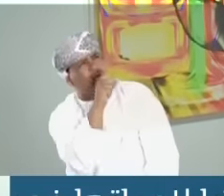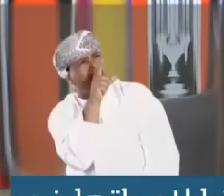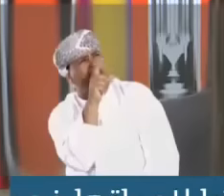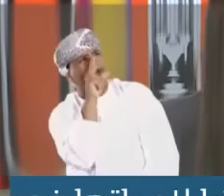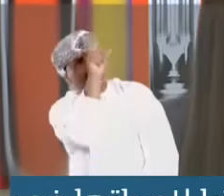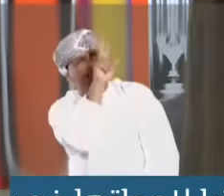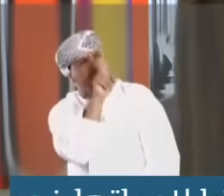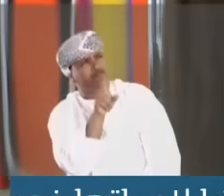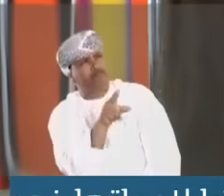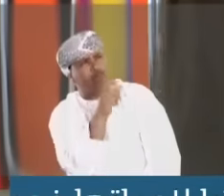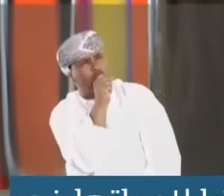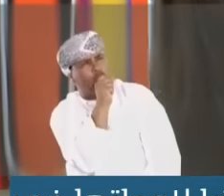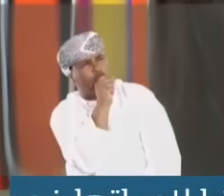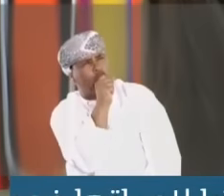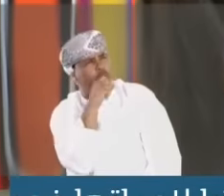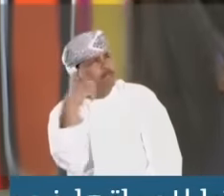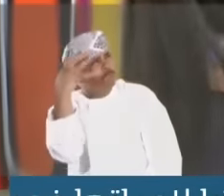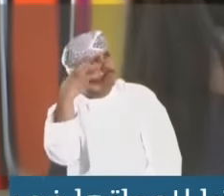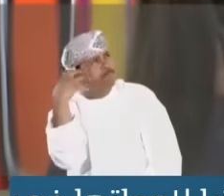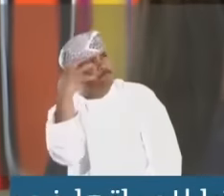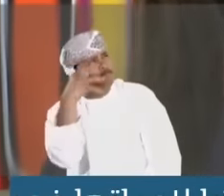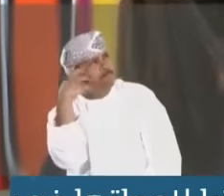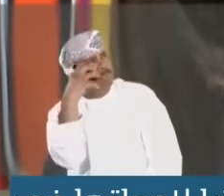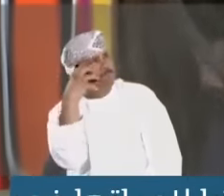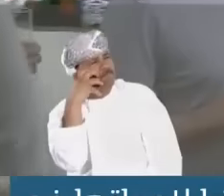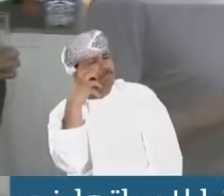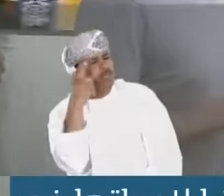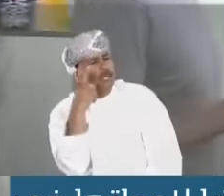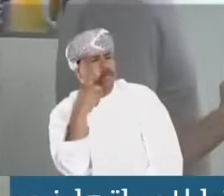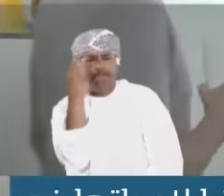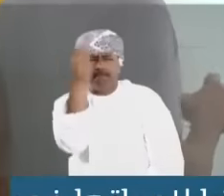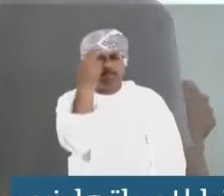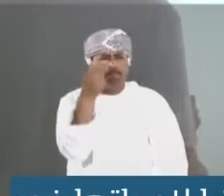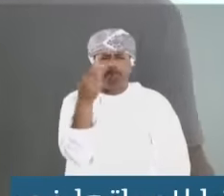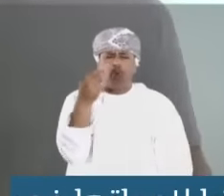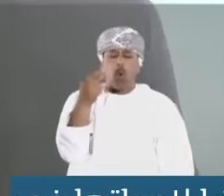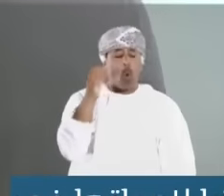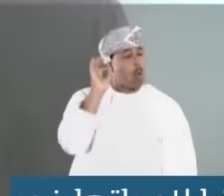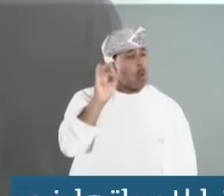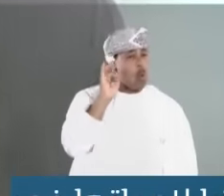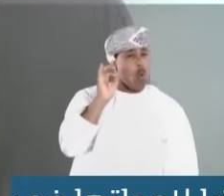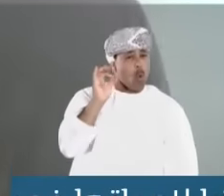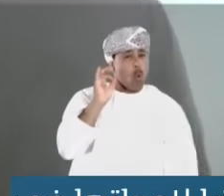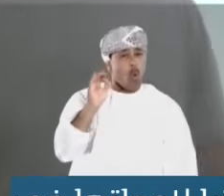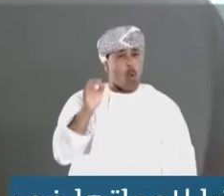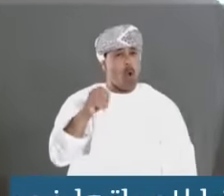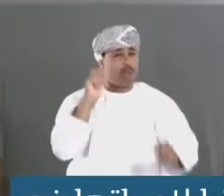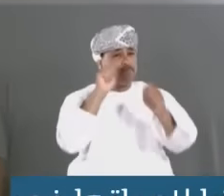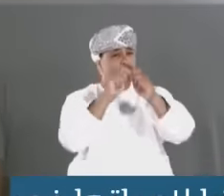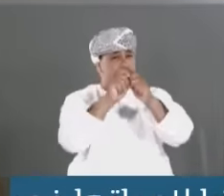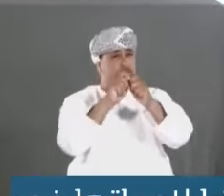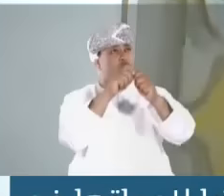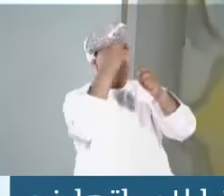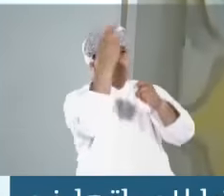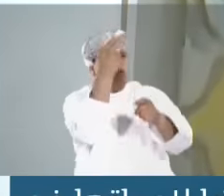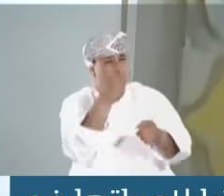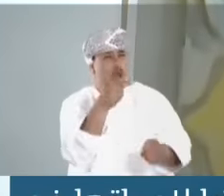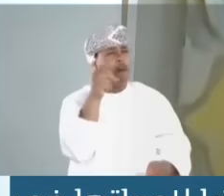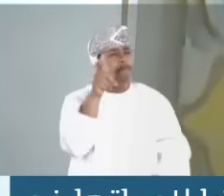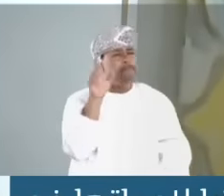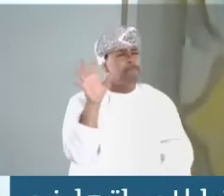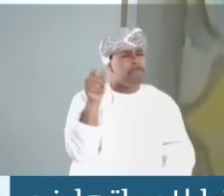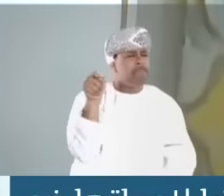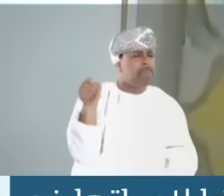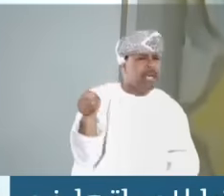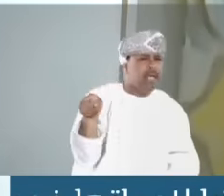العمل يلوح في مخيلته الأنامل الماهرة التي صنعت هذه اللوحات،